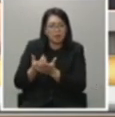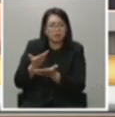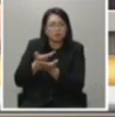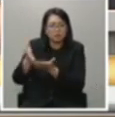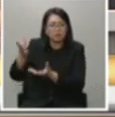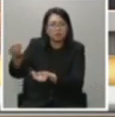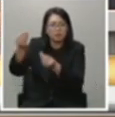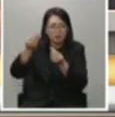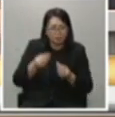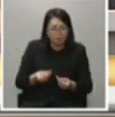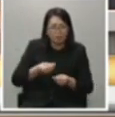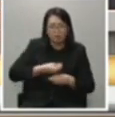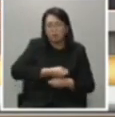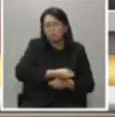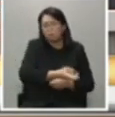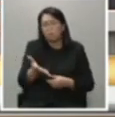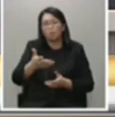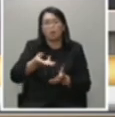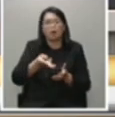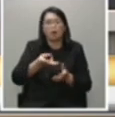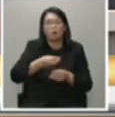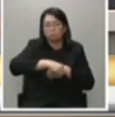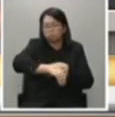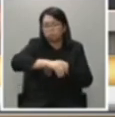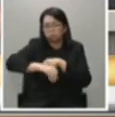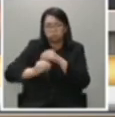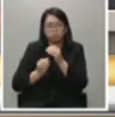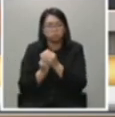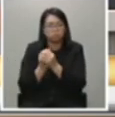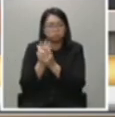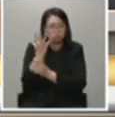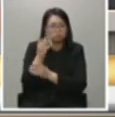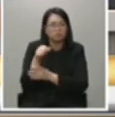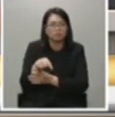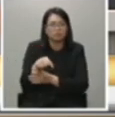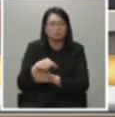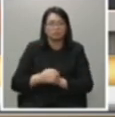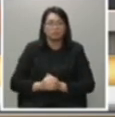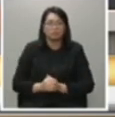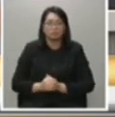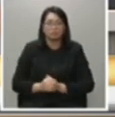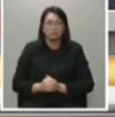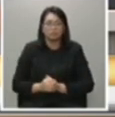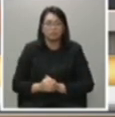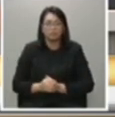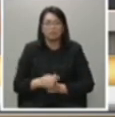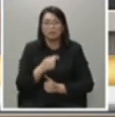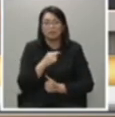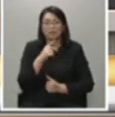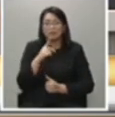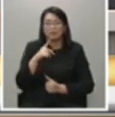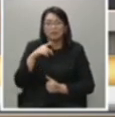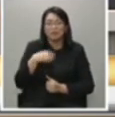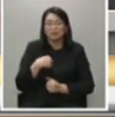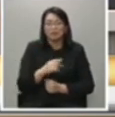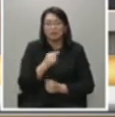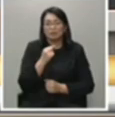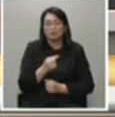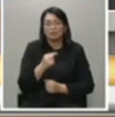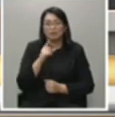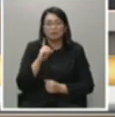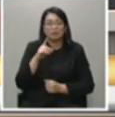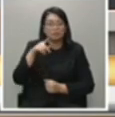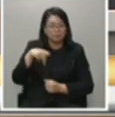รัฐบาลพลเอกประยุทธ์อ้างว่าการเข้า CPTPP จะกระตุ้น GDP 13,000 ล้านบาทแต่ท่านก็ลืม